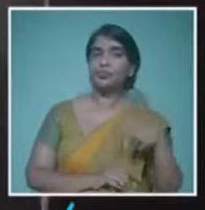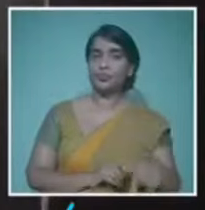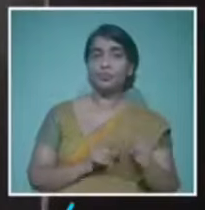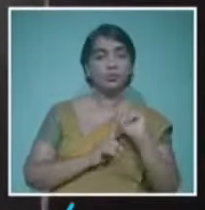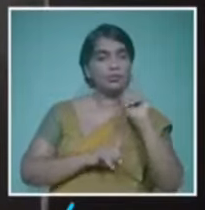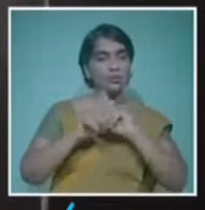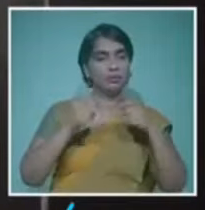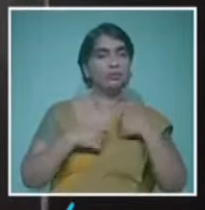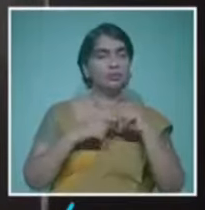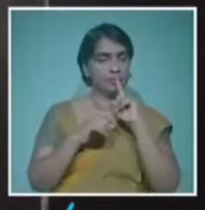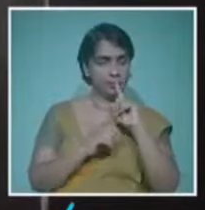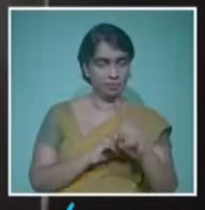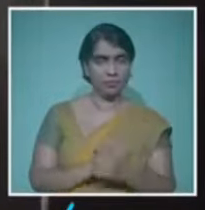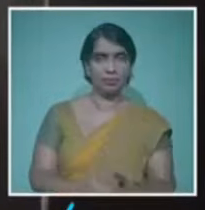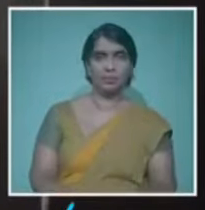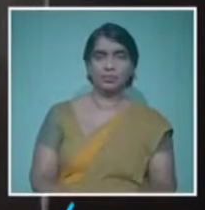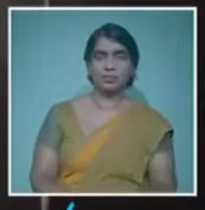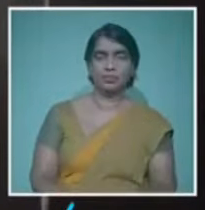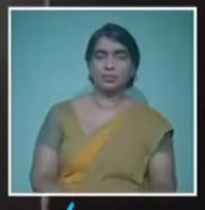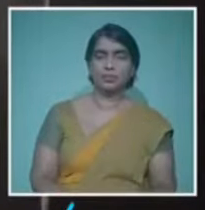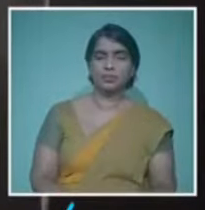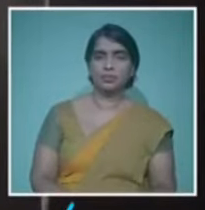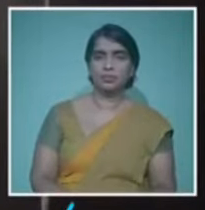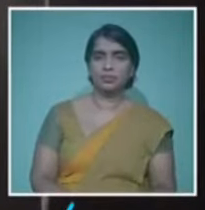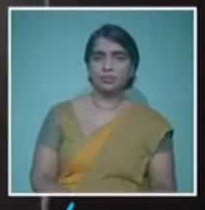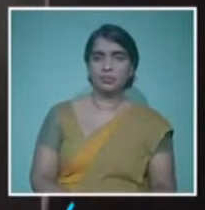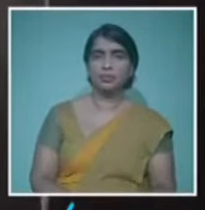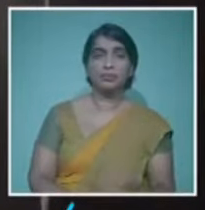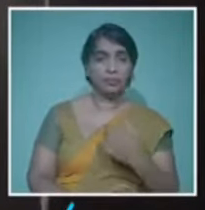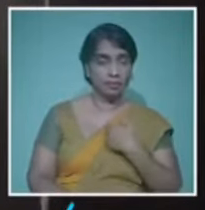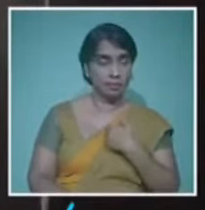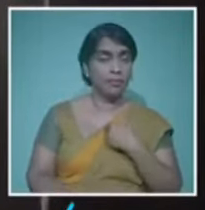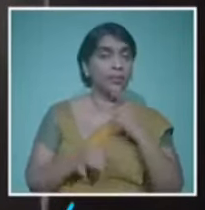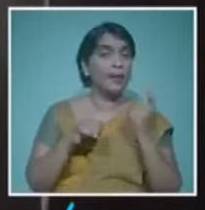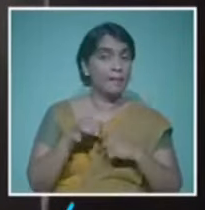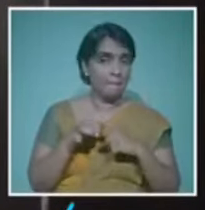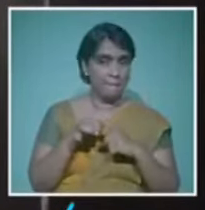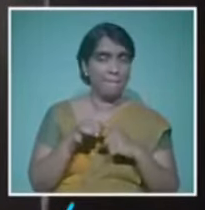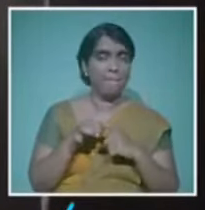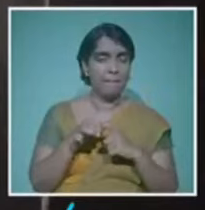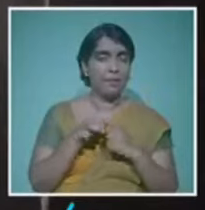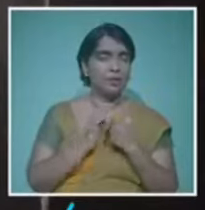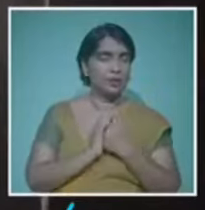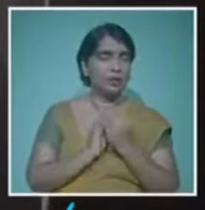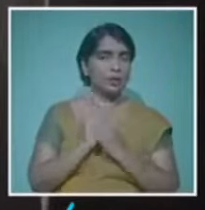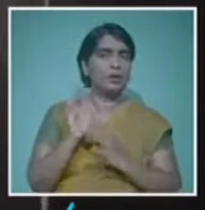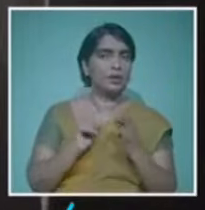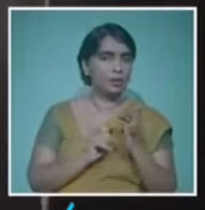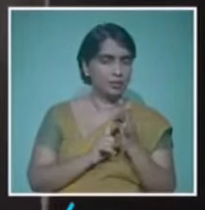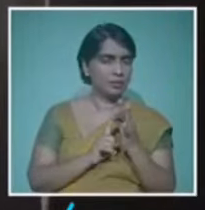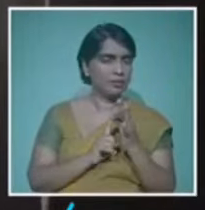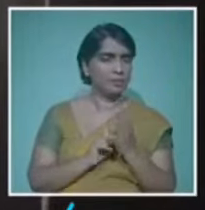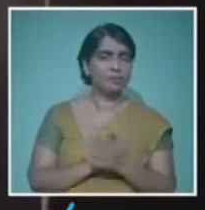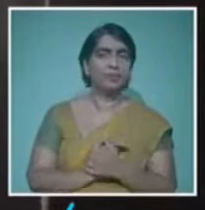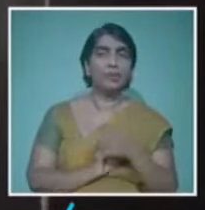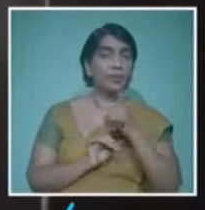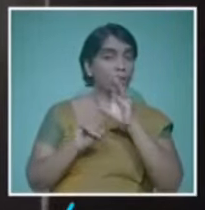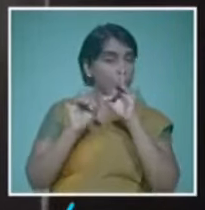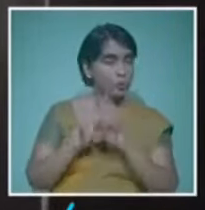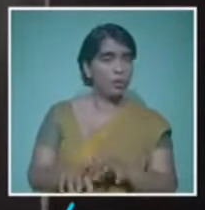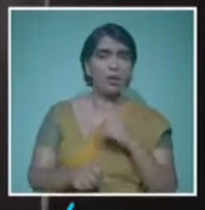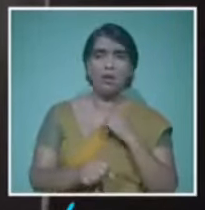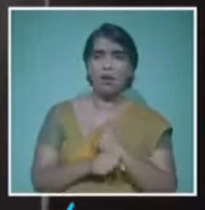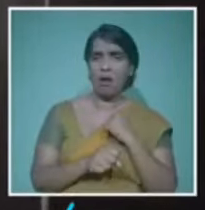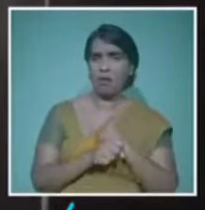උත්තරීතර සභාවට අපි දෙනු දෙන්න ඕනේ. මගේ අහන ප්‍රශ්නේ තමයි, ගරු ඇමතුමනි, මේ විදියට